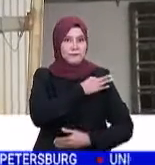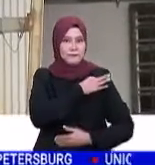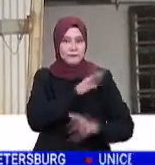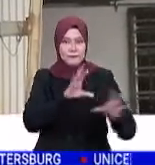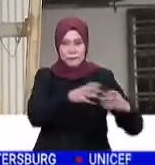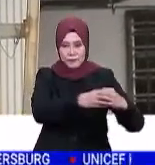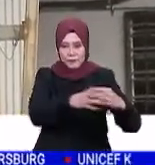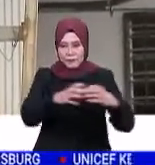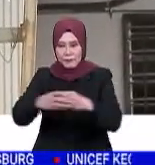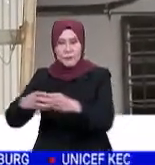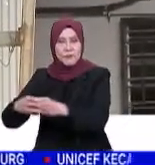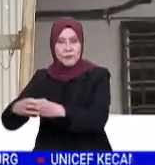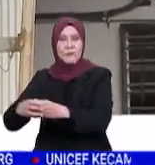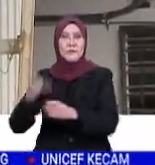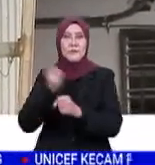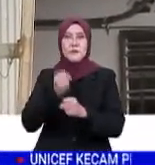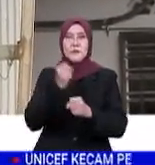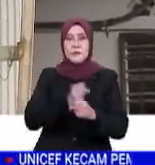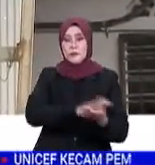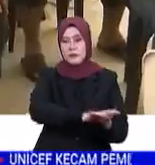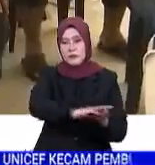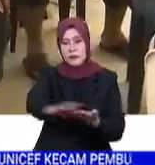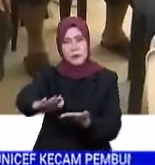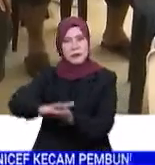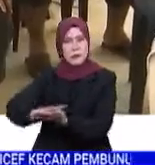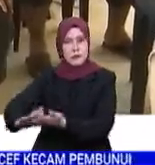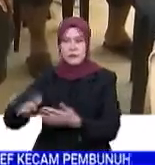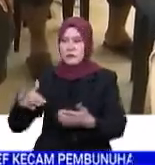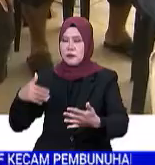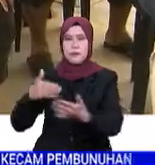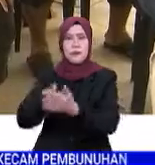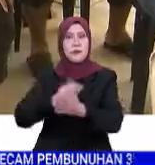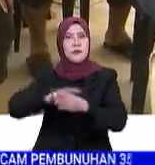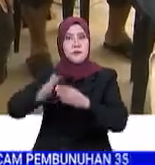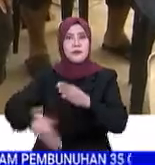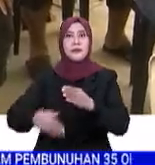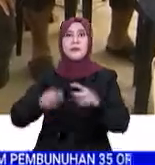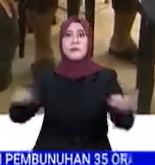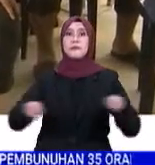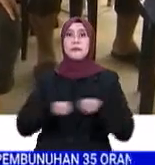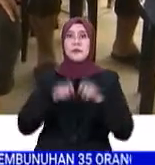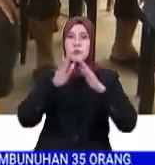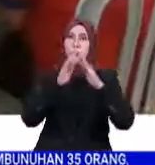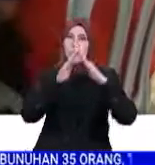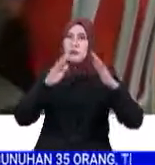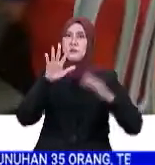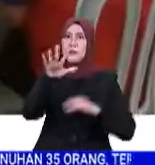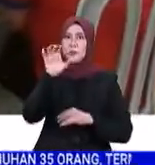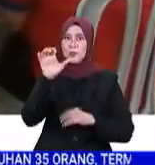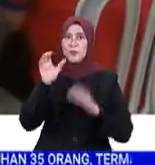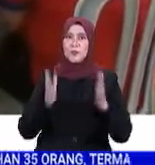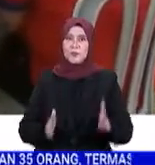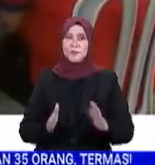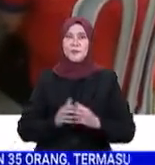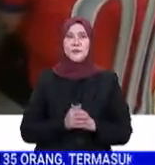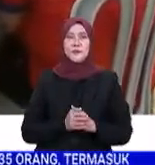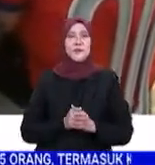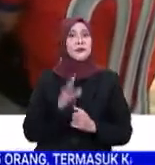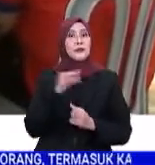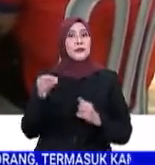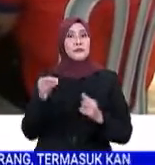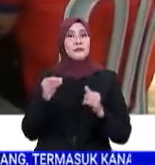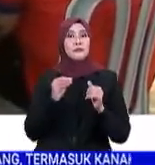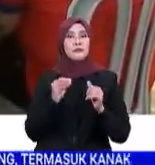pasukan untuk memastikan kerja-kerja pembersihan dilakukan sehingga selesai di 500 rumah penduduk yang terjejas. Difahamkan